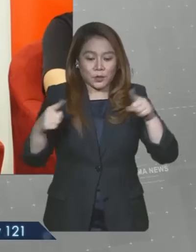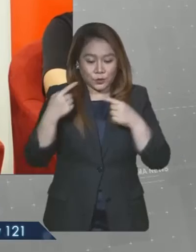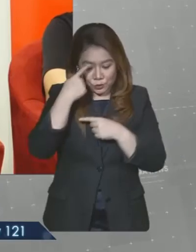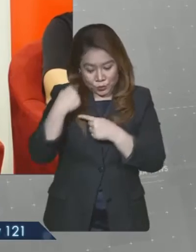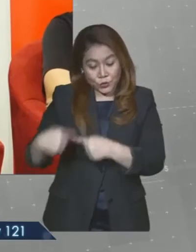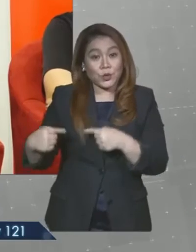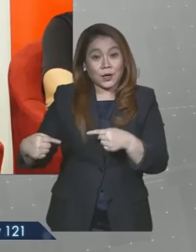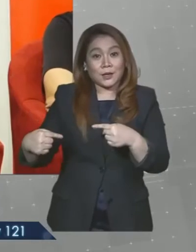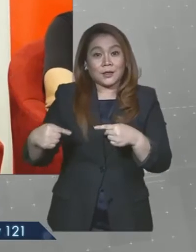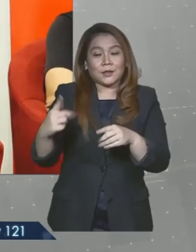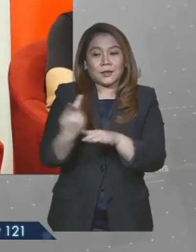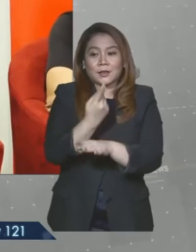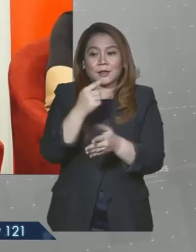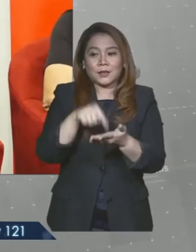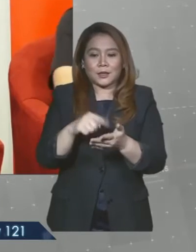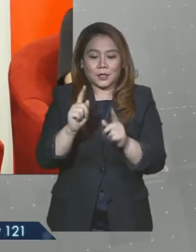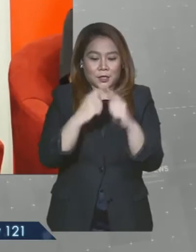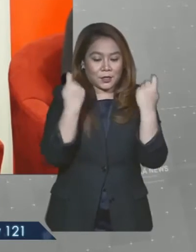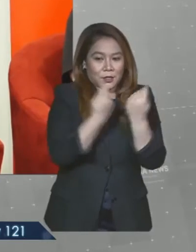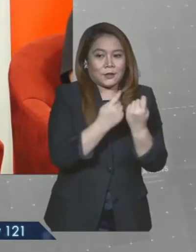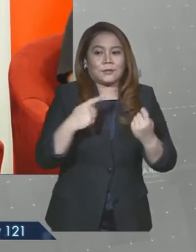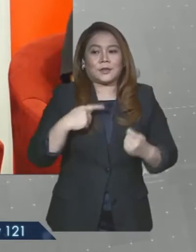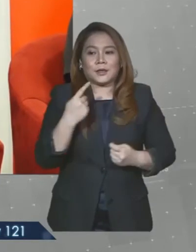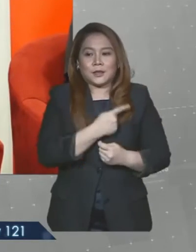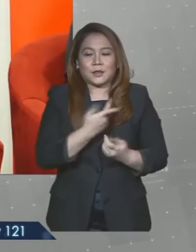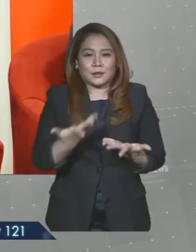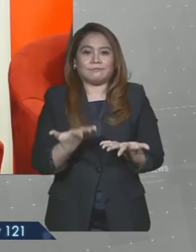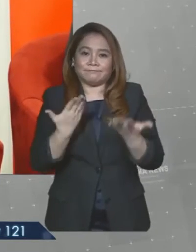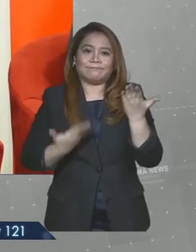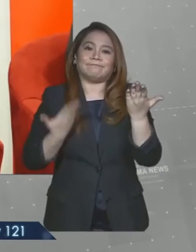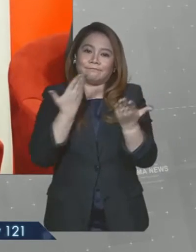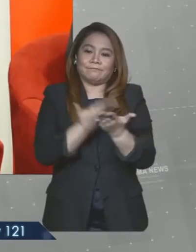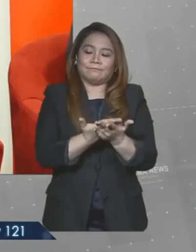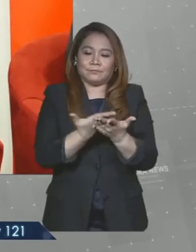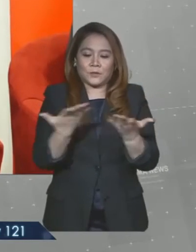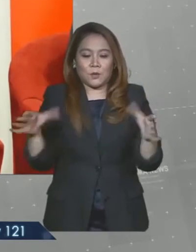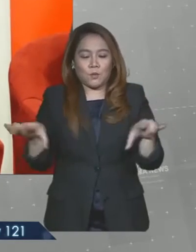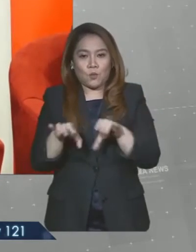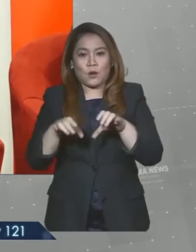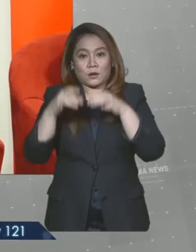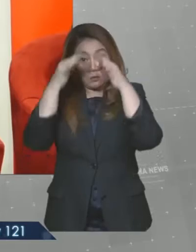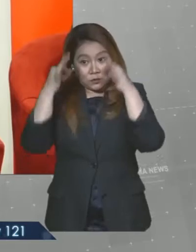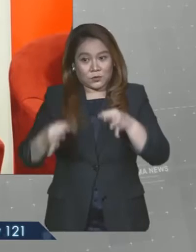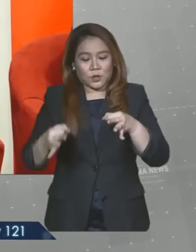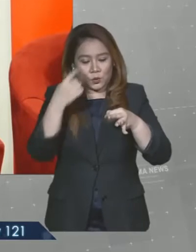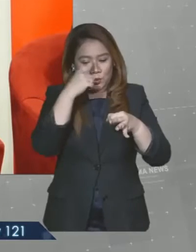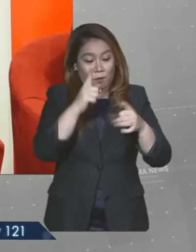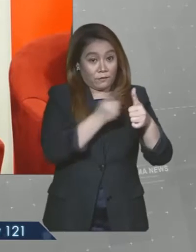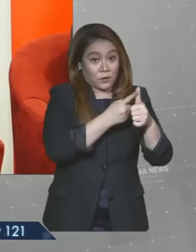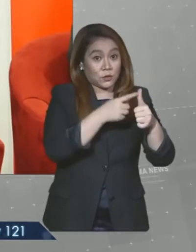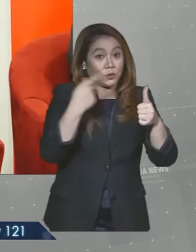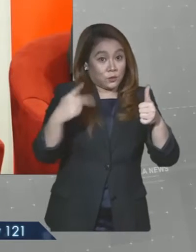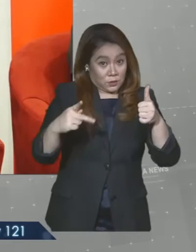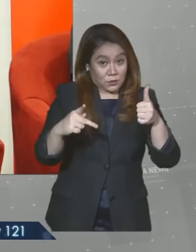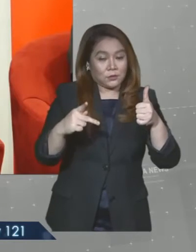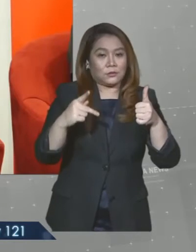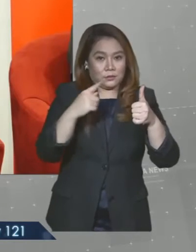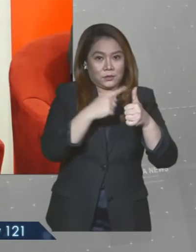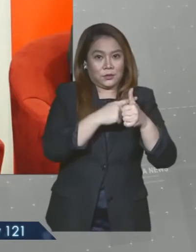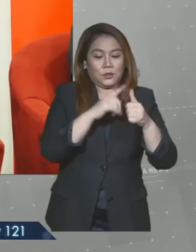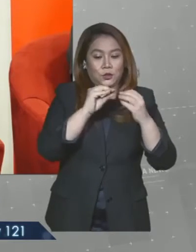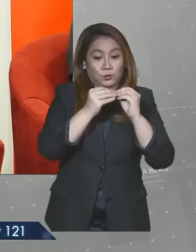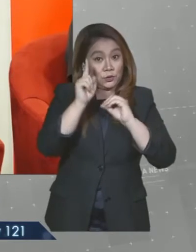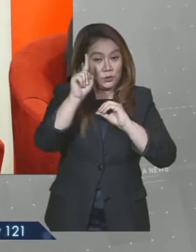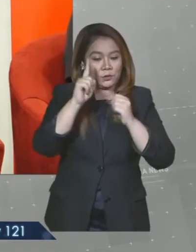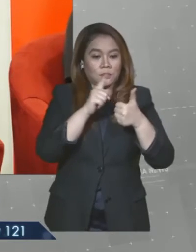kejohanan kali ini, pasukan kita telah pun bercadang dan kita berputusan untuk menggunakan color kuning as the official number one